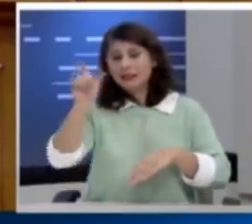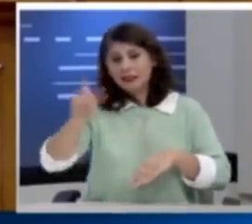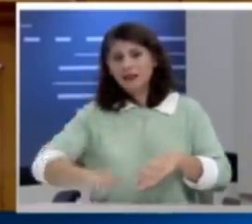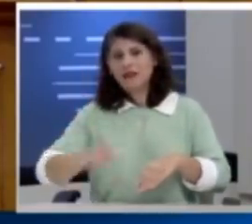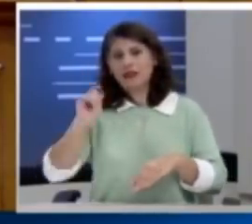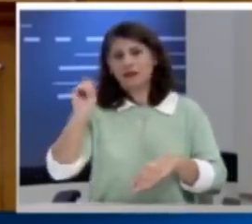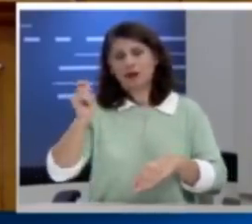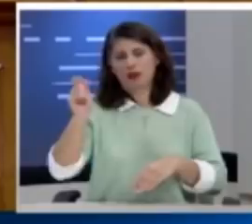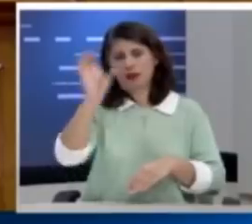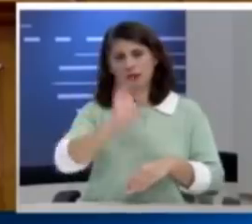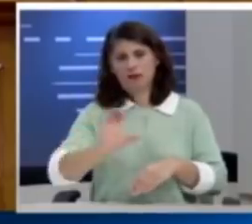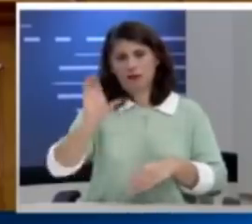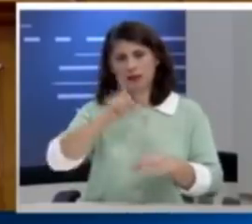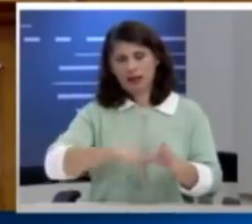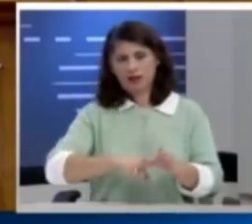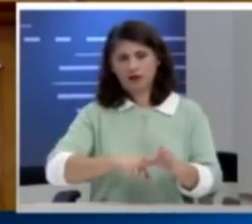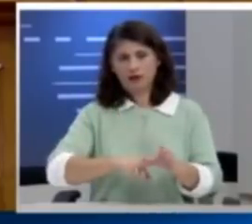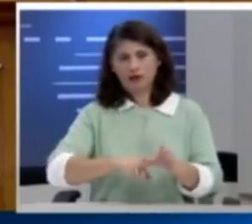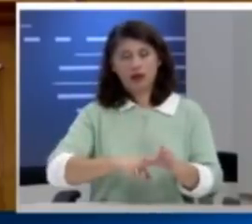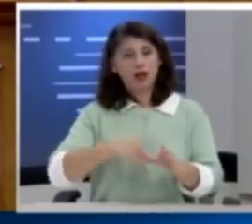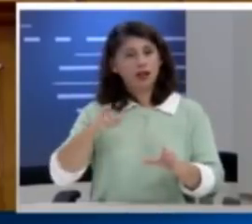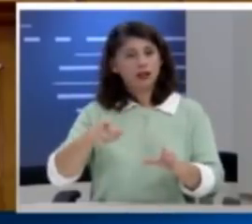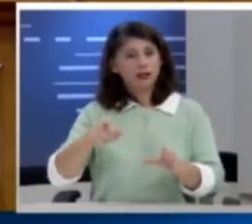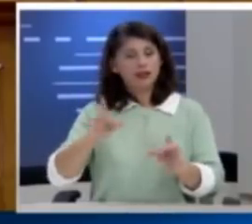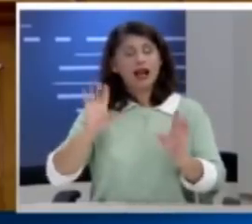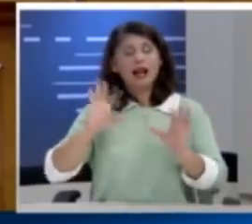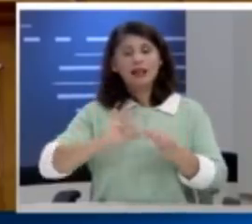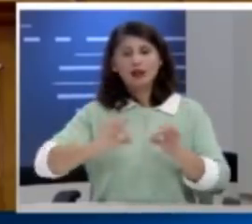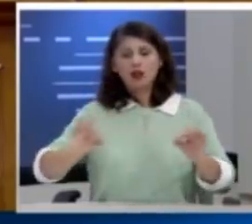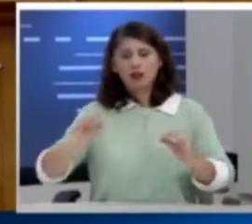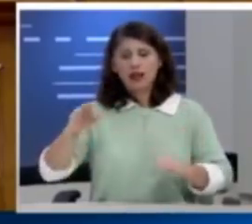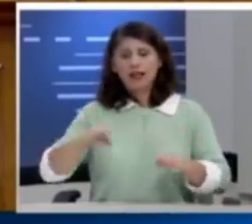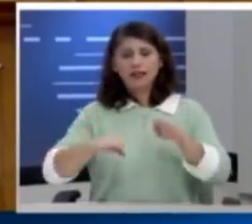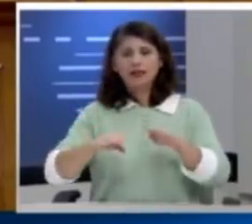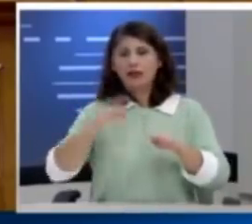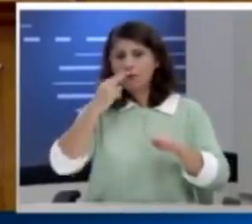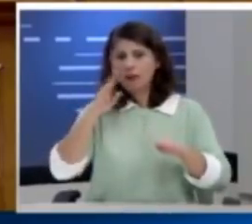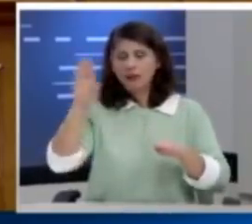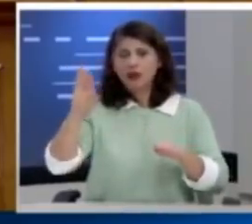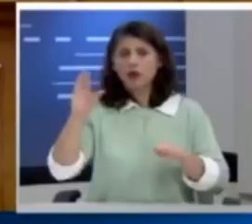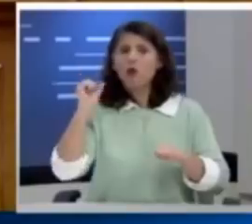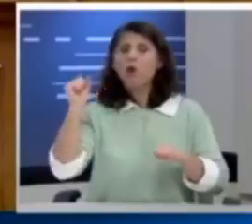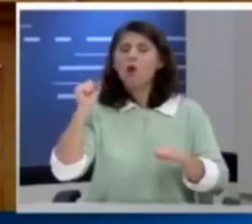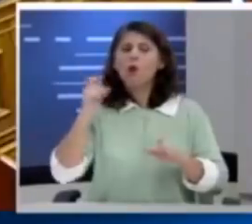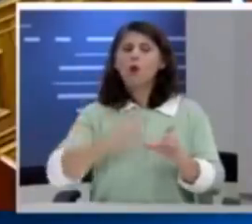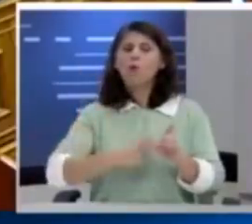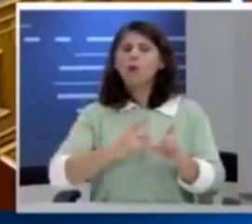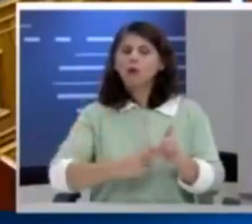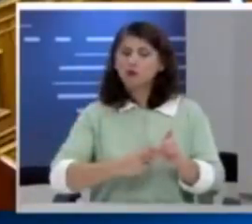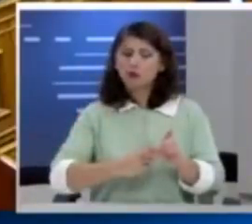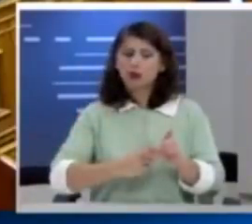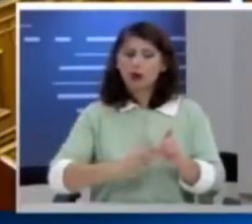ίδιας της πολιτικής της Ευρωπαϊκής Ένωσης, της ανιστόρητης εξίσωσης φασισμού-κομμουνισμού που